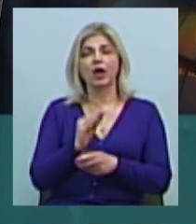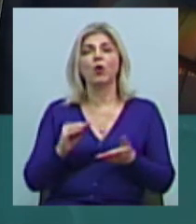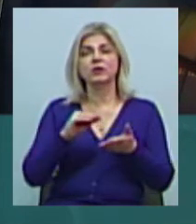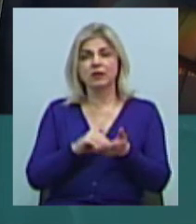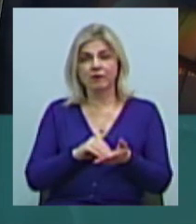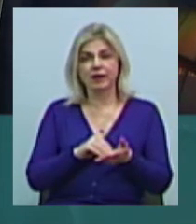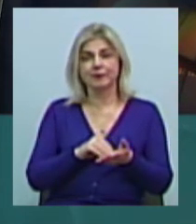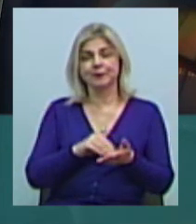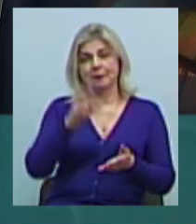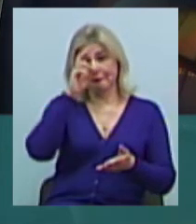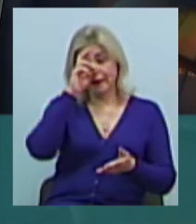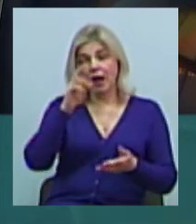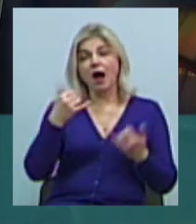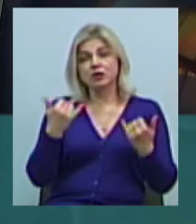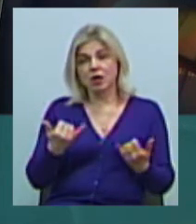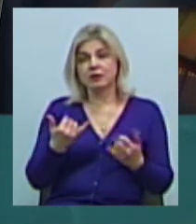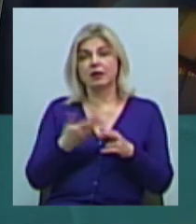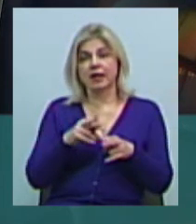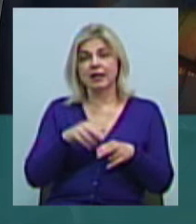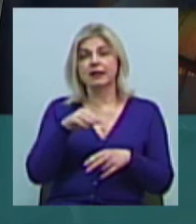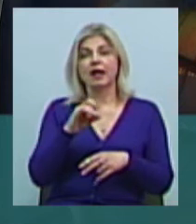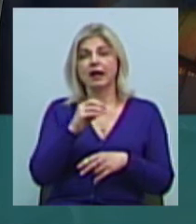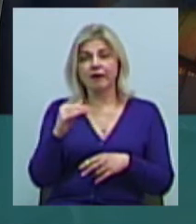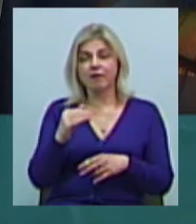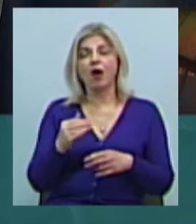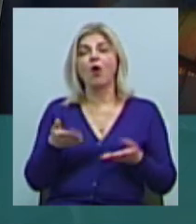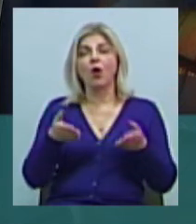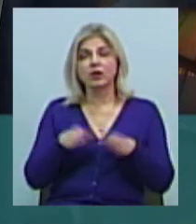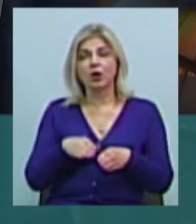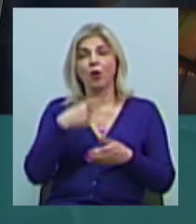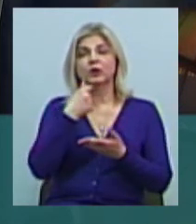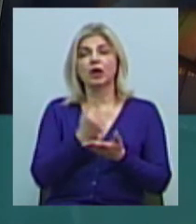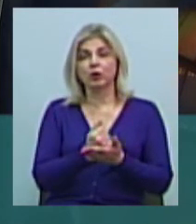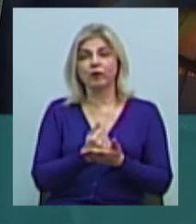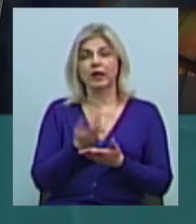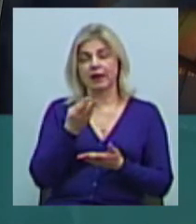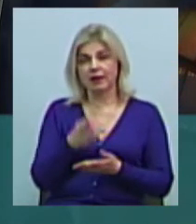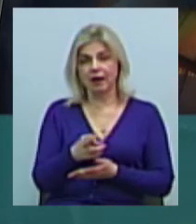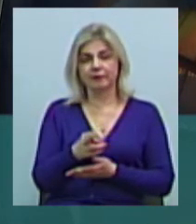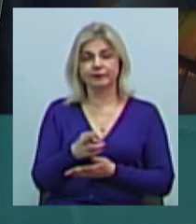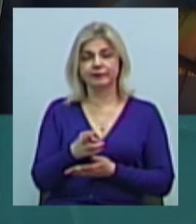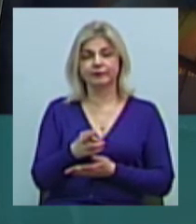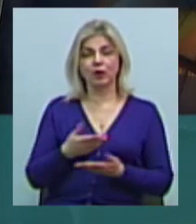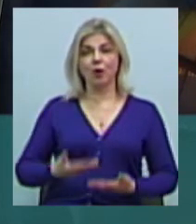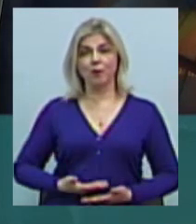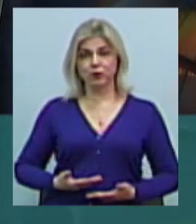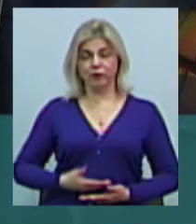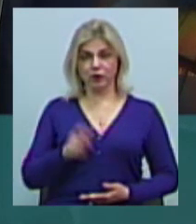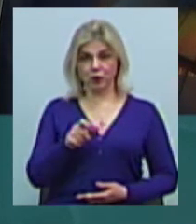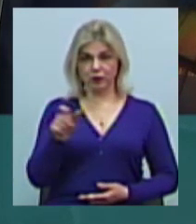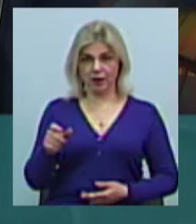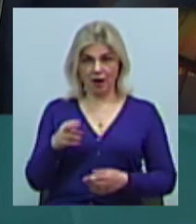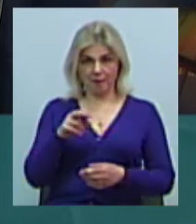НКРЕ, то на сьогоднішній час тариф НКРЕ залишається встановленим для побутових споживачів,